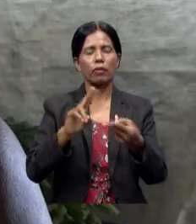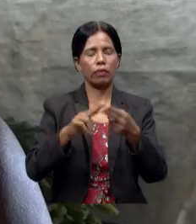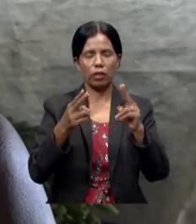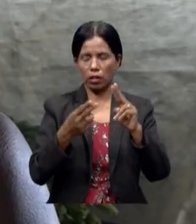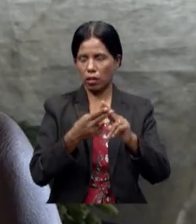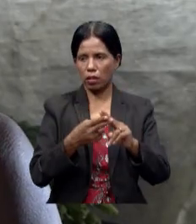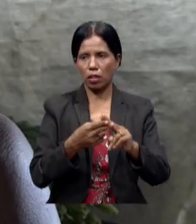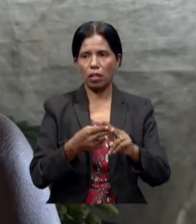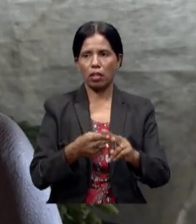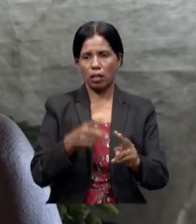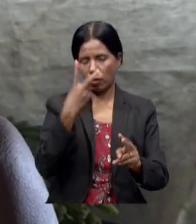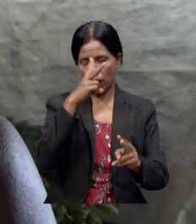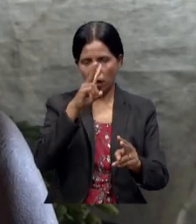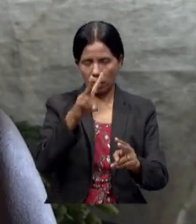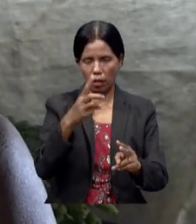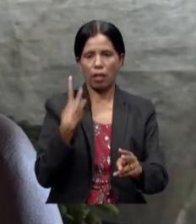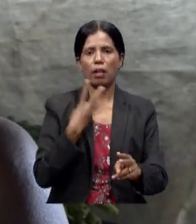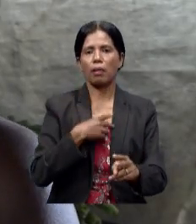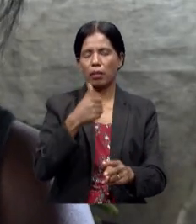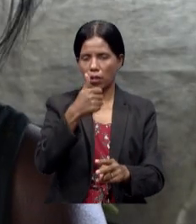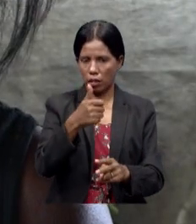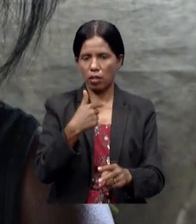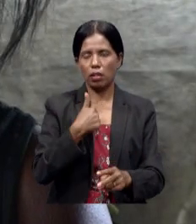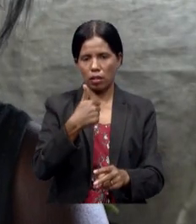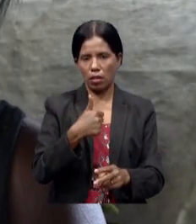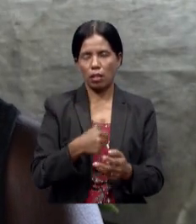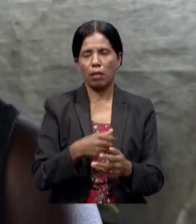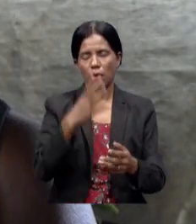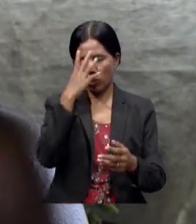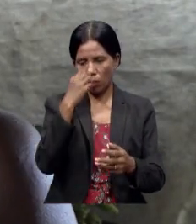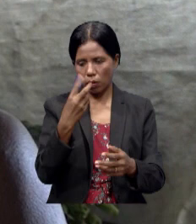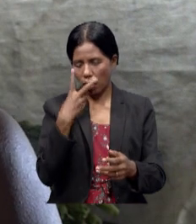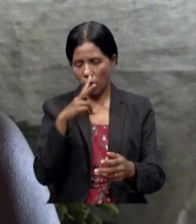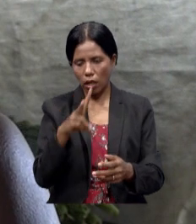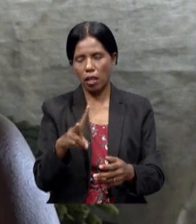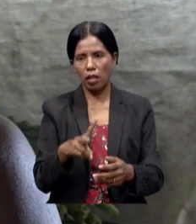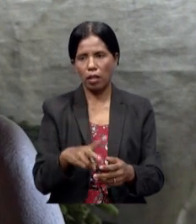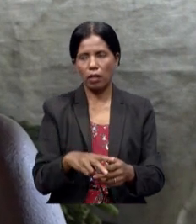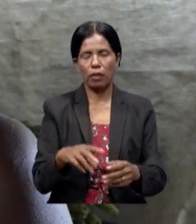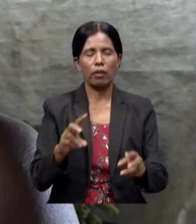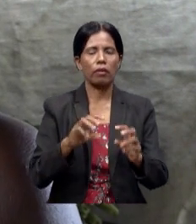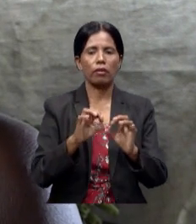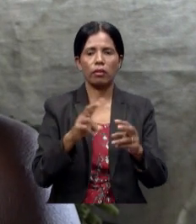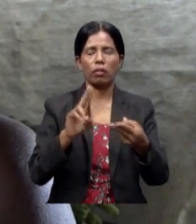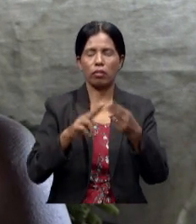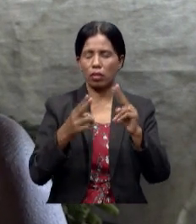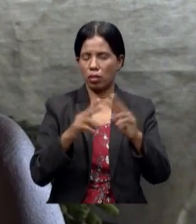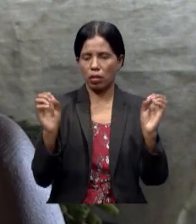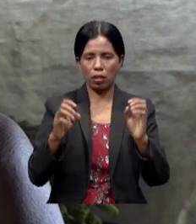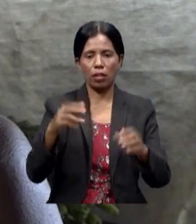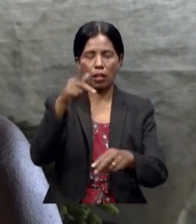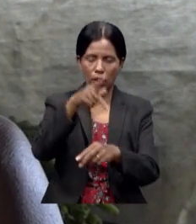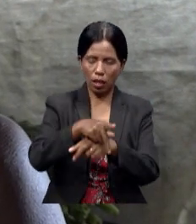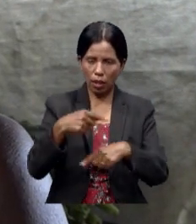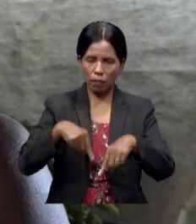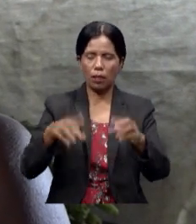tam bizinu mahare ami dia. Hansa am toba fatin hansa ne bizinu lafo lafo fatin bam toba a. Kalan pato bai hini